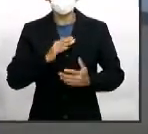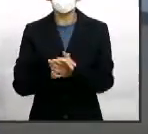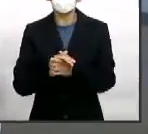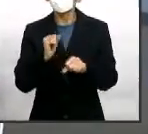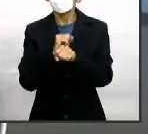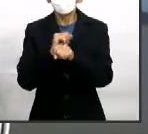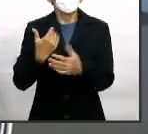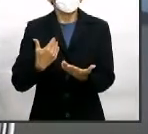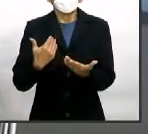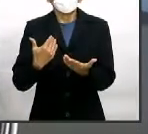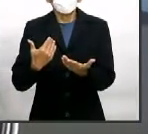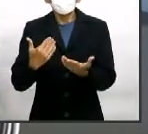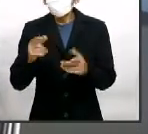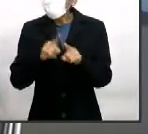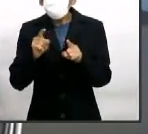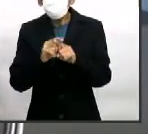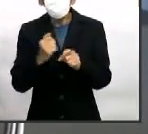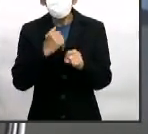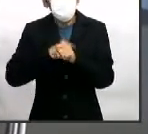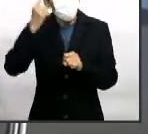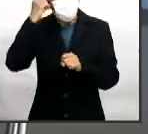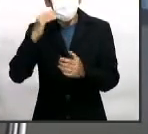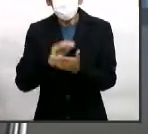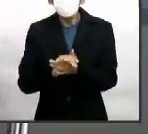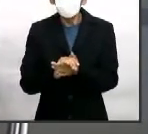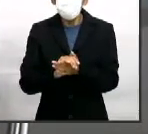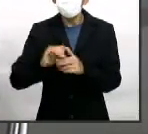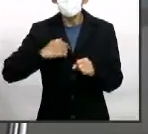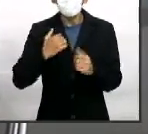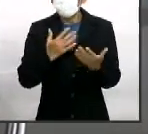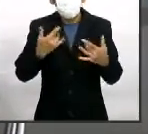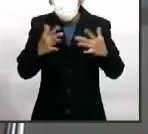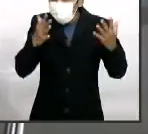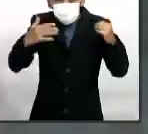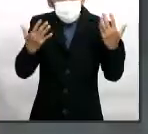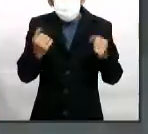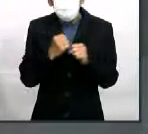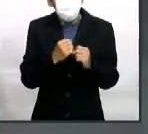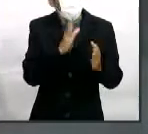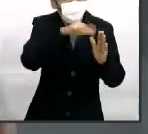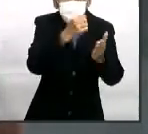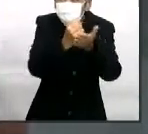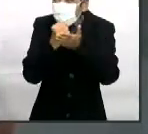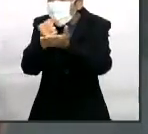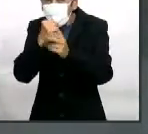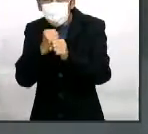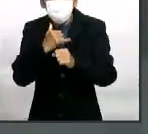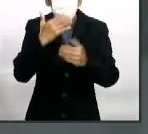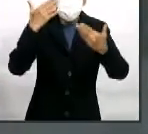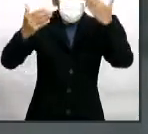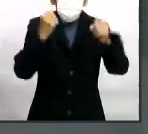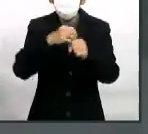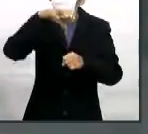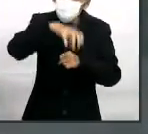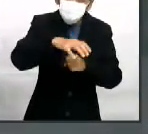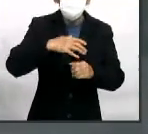ศูนย์เนาะนึกออกมั้ยนึกถึงบรรยากาศเด็กศูนย์หน่อยมั้ยครับว่า ก็คือเ วลา ไม่มีอะไรเลย ขอความช่วยเหลือเวลาเราต้องไปทำกิจกรรมให้กับ